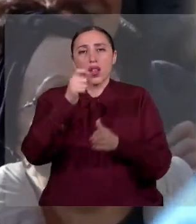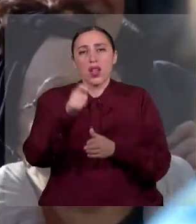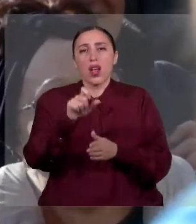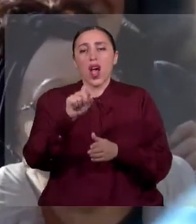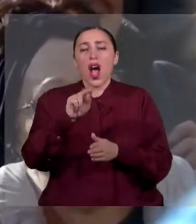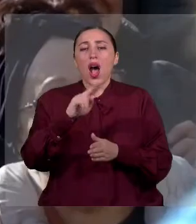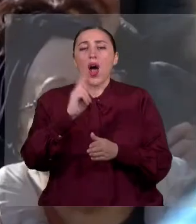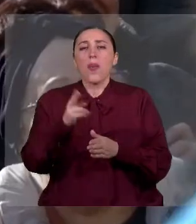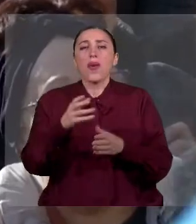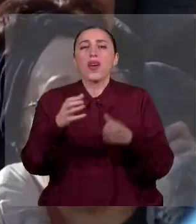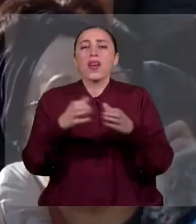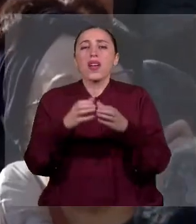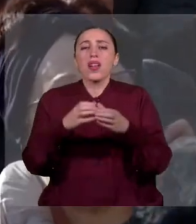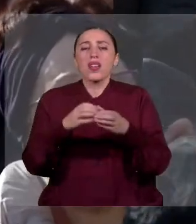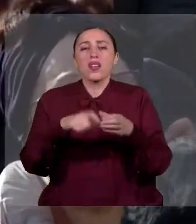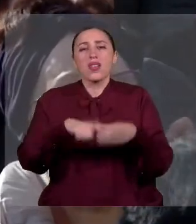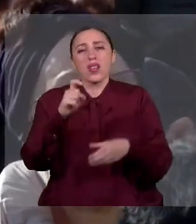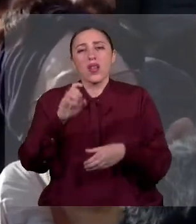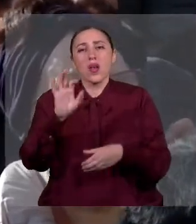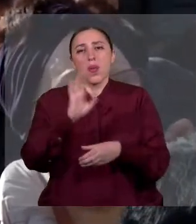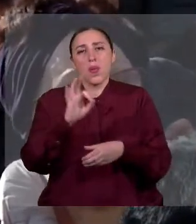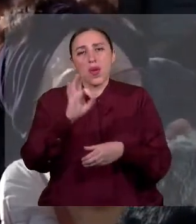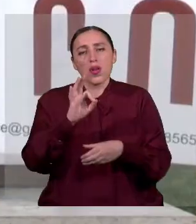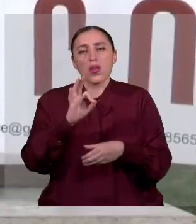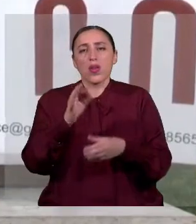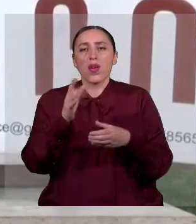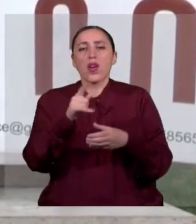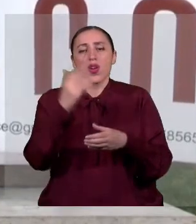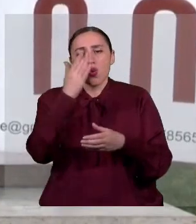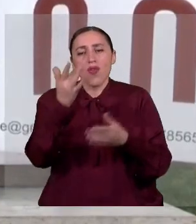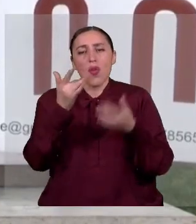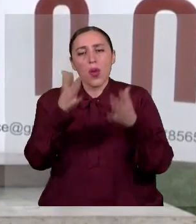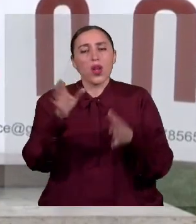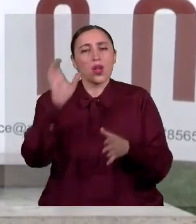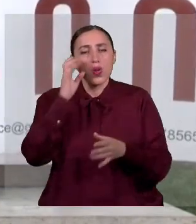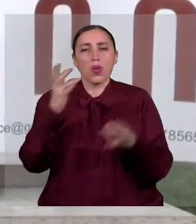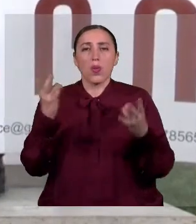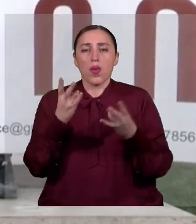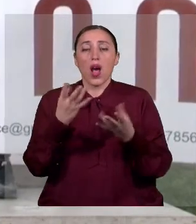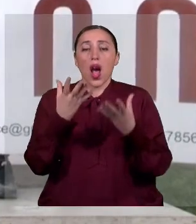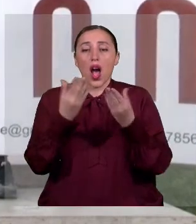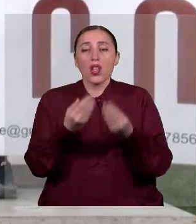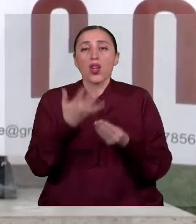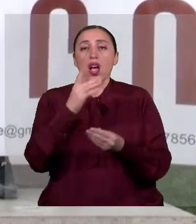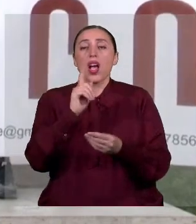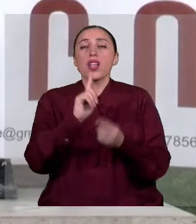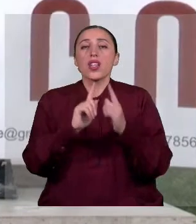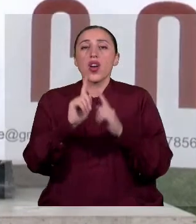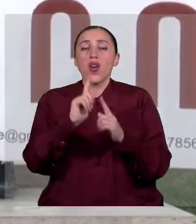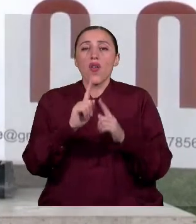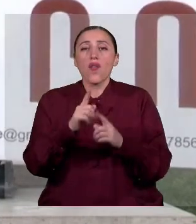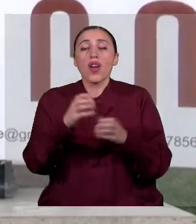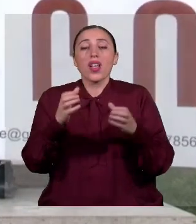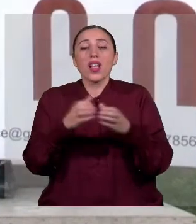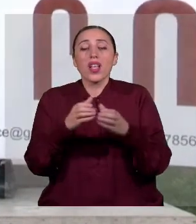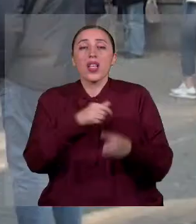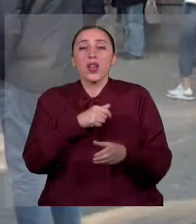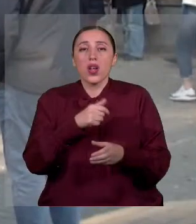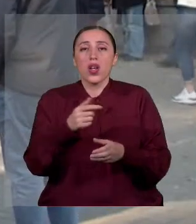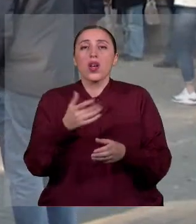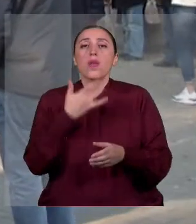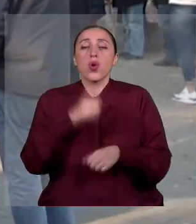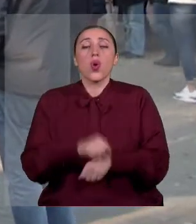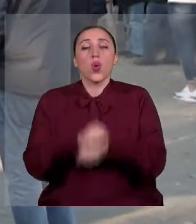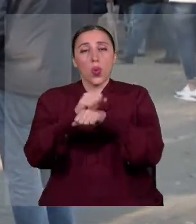գալու վերաբերյալ հանրային լսումներ կազմակերպելու պահանջով։ Նույն պահանջով այսօր նաև ազգային ժողովրդավարական Բևեռներ բողոքի ակցիա